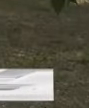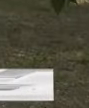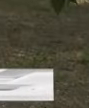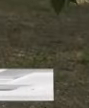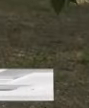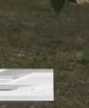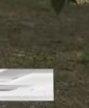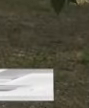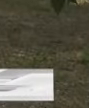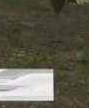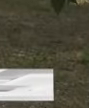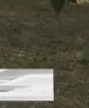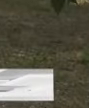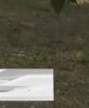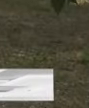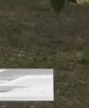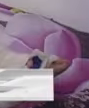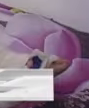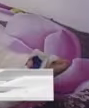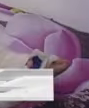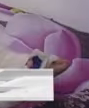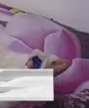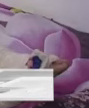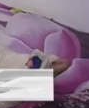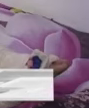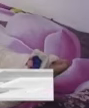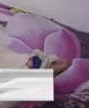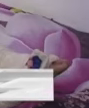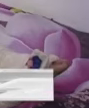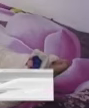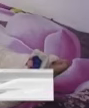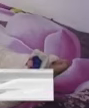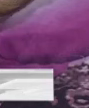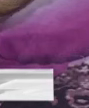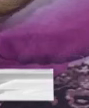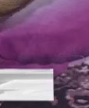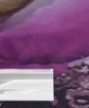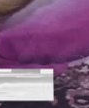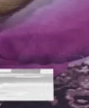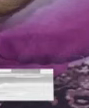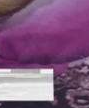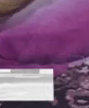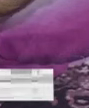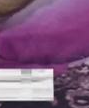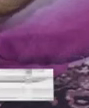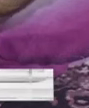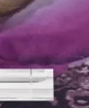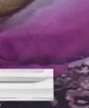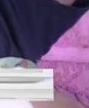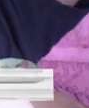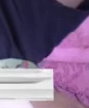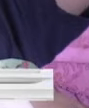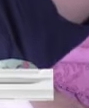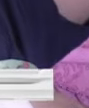Алматыда 20 жастағы бойжеткенді бір топ қыз ұрып соғып жезекшілікке мәжбірледі. Олардан қашпақшы болған жәбірленуші биіктіктен секіріп кетті.